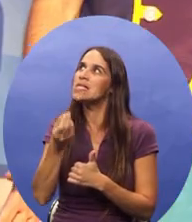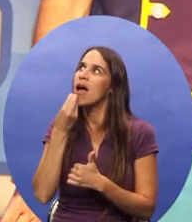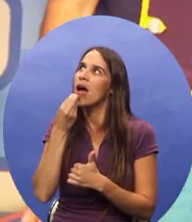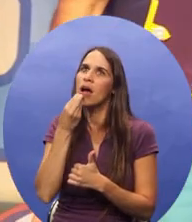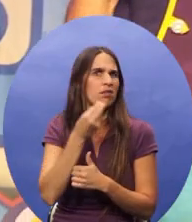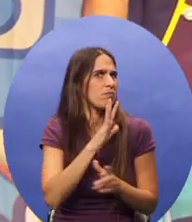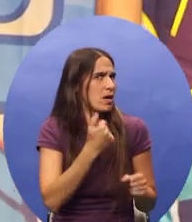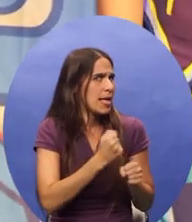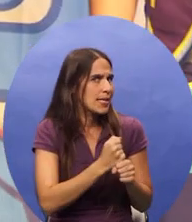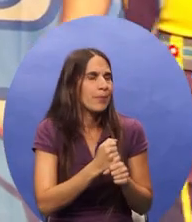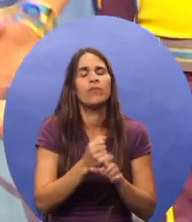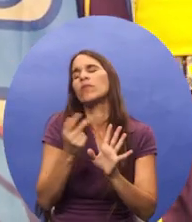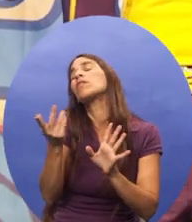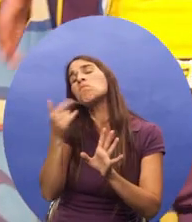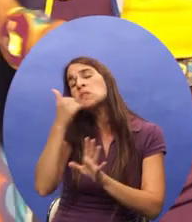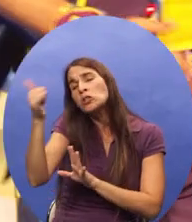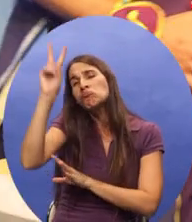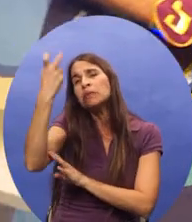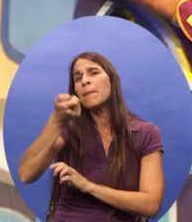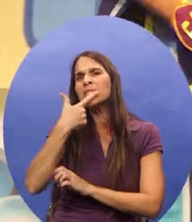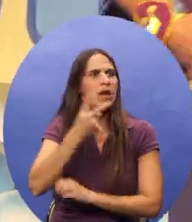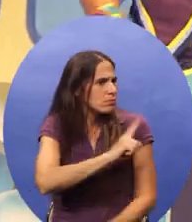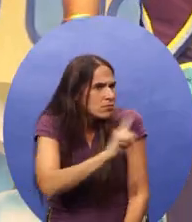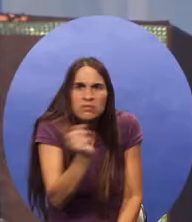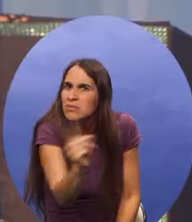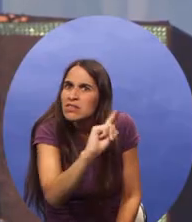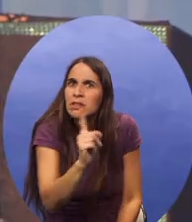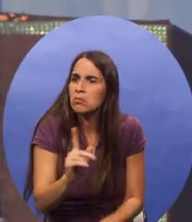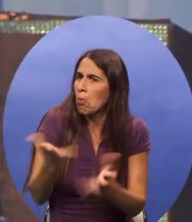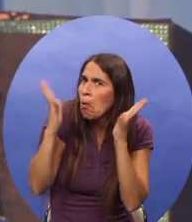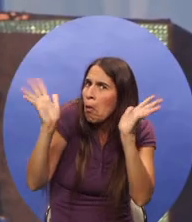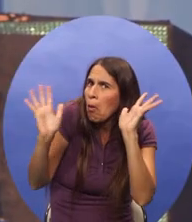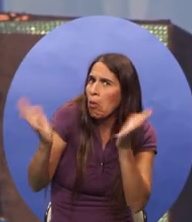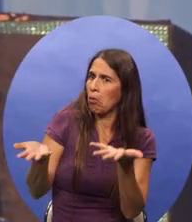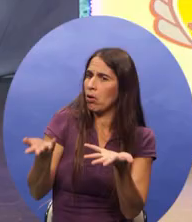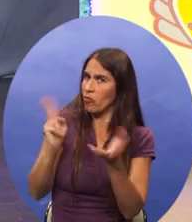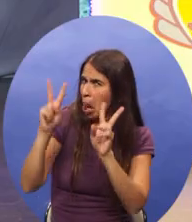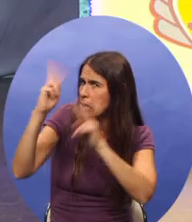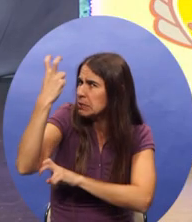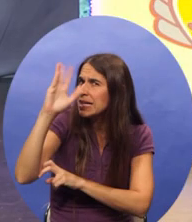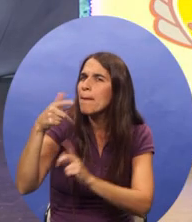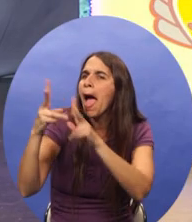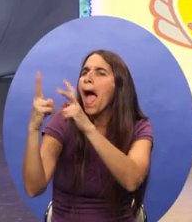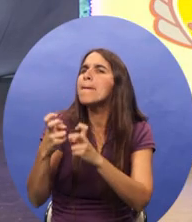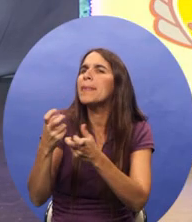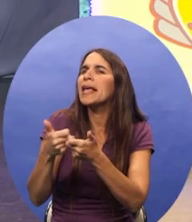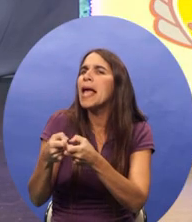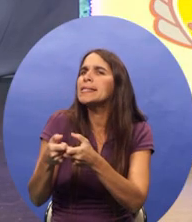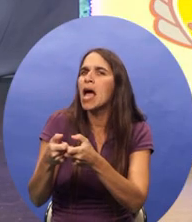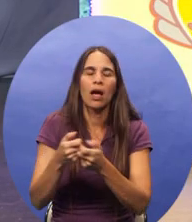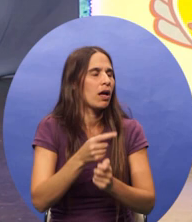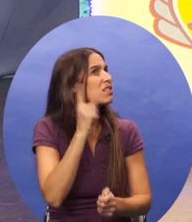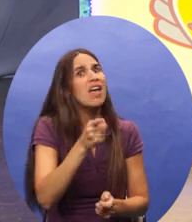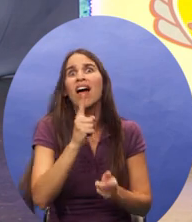מאוד, מתקשרים ומזמינים פיצה. בשום פנים ואופן לא. מה אתה מתרגש? אפשר להזמין באפליקציה. אנחנו חייבים למצוא